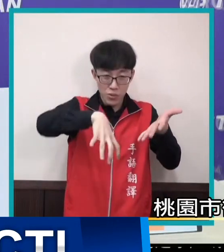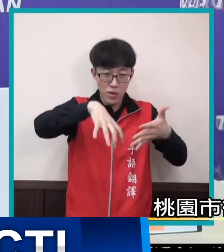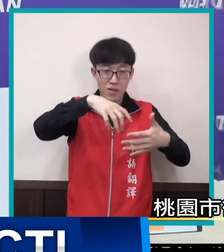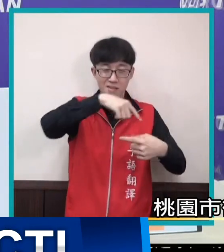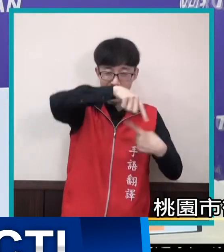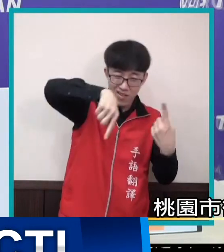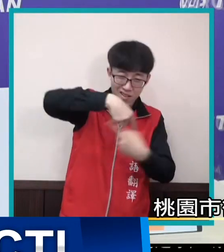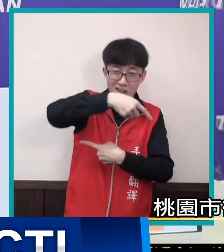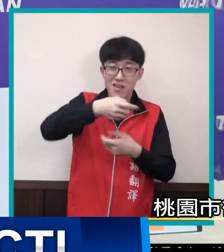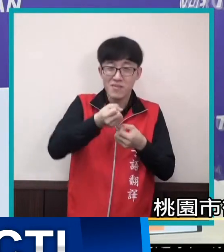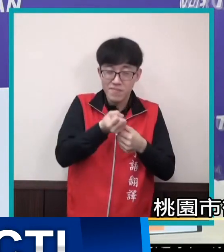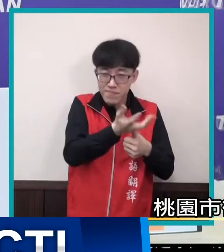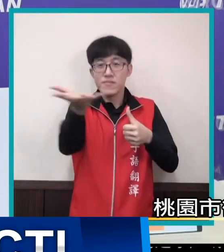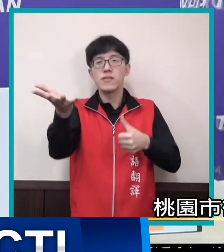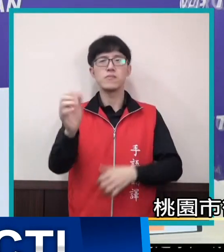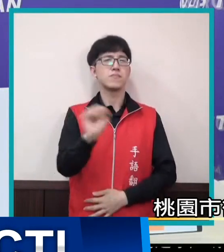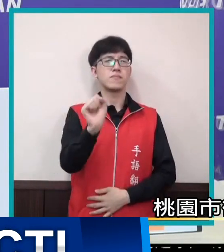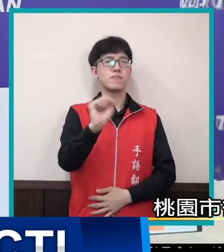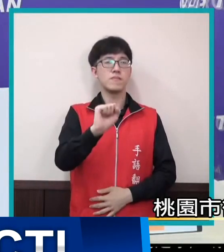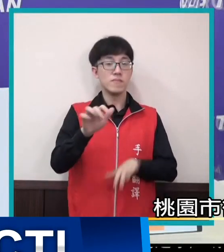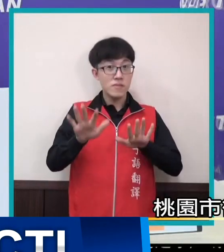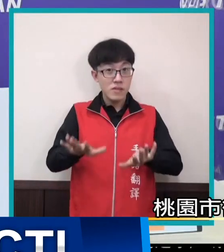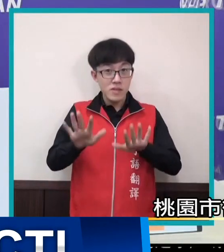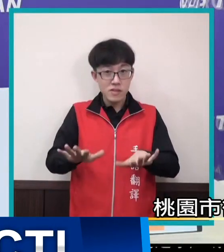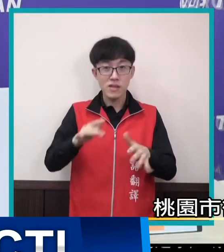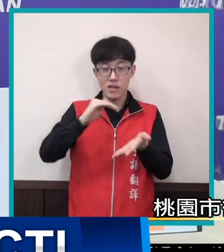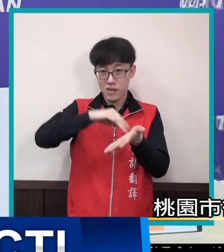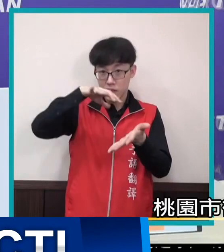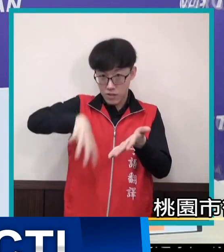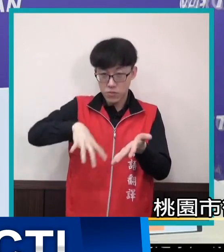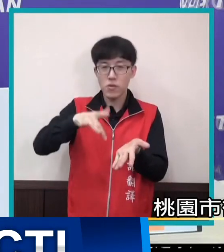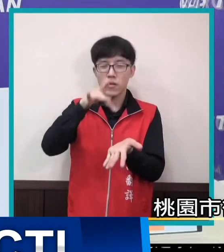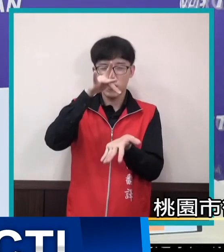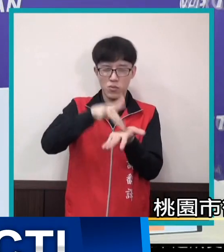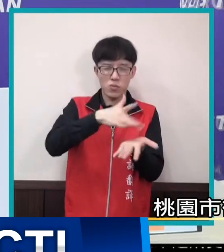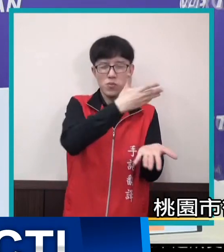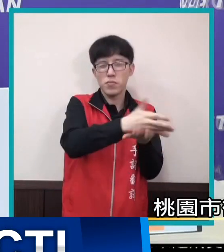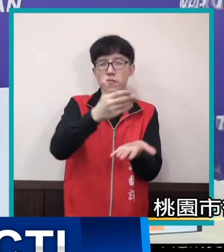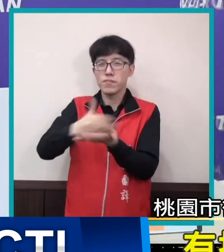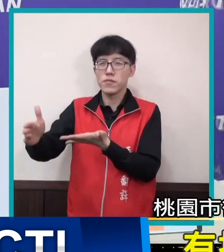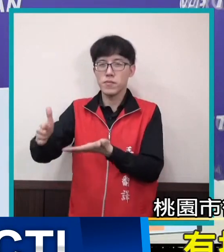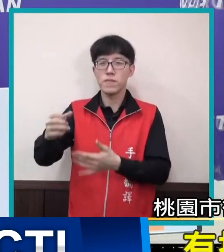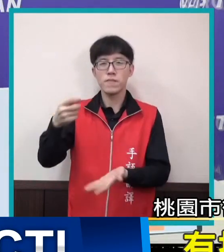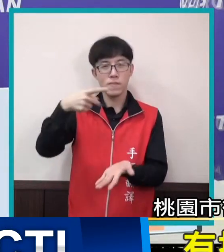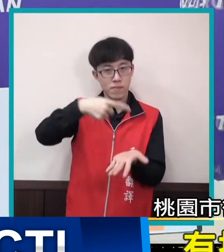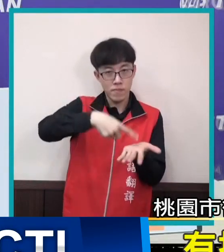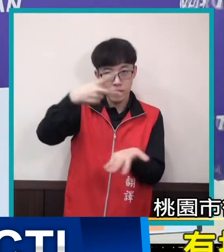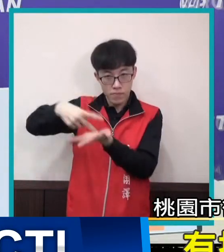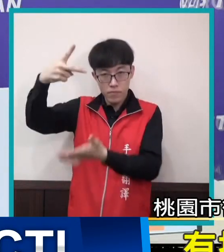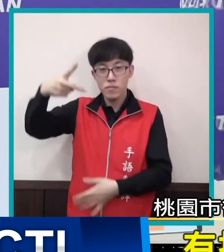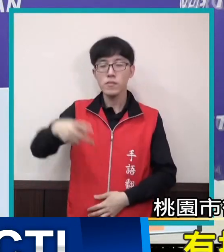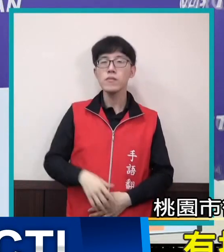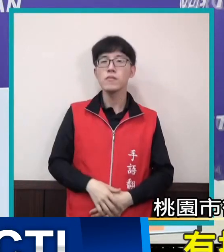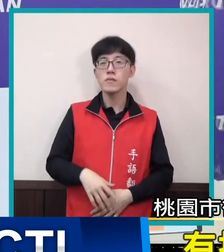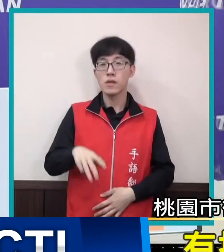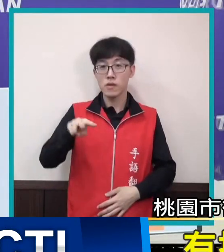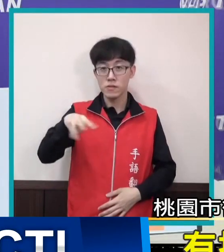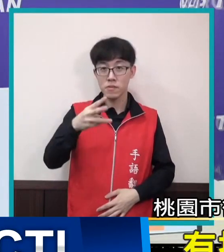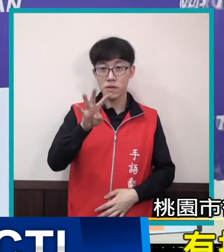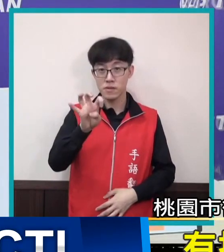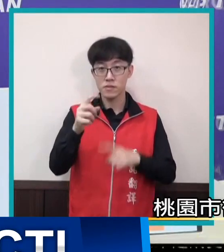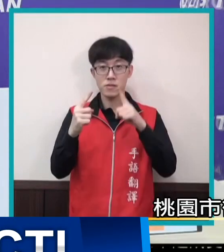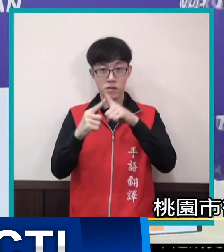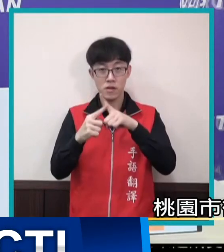前该院已经做了2次的大消毒，那所有的员工有接触的有340人被框居隔哈，